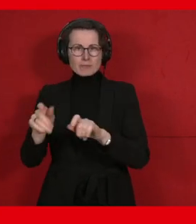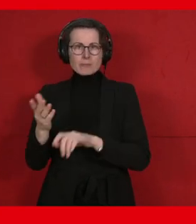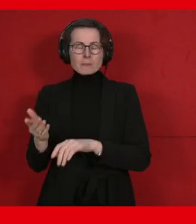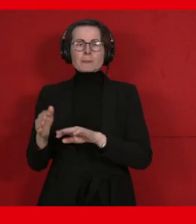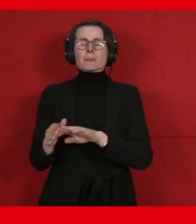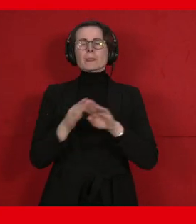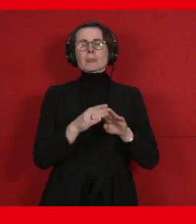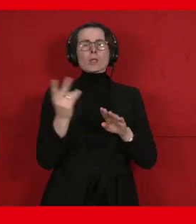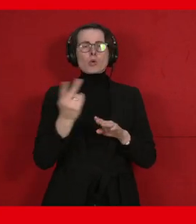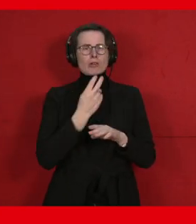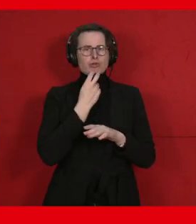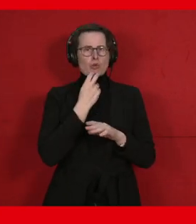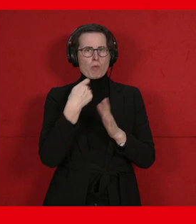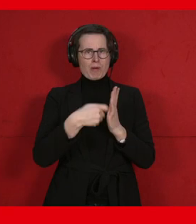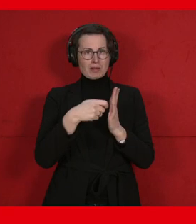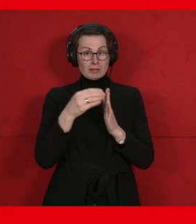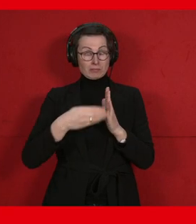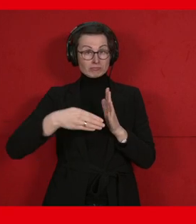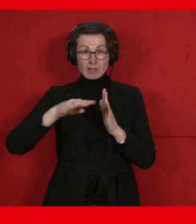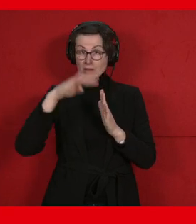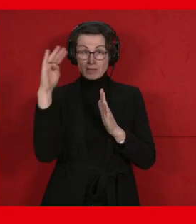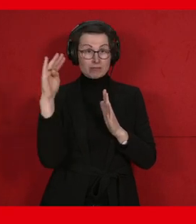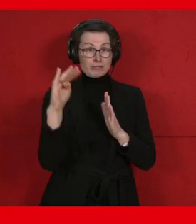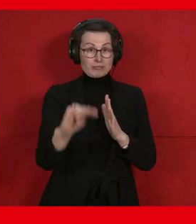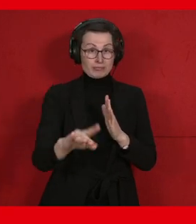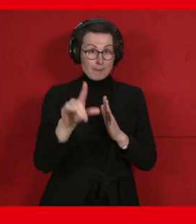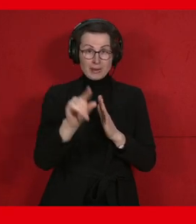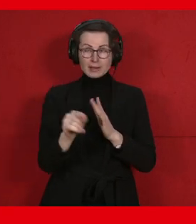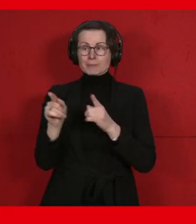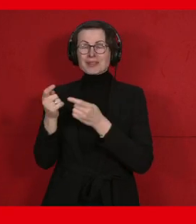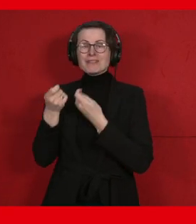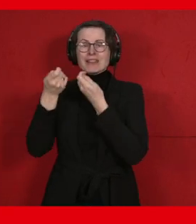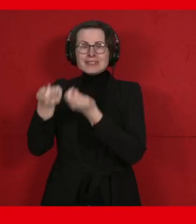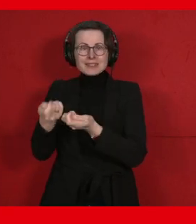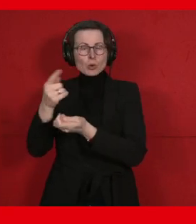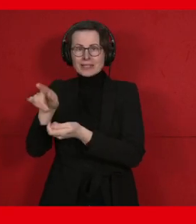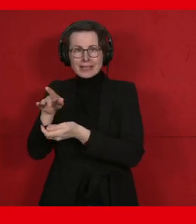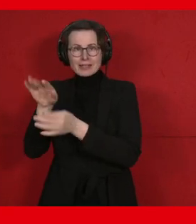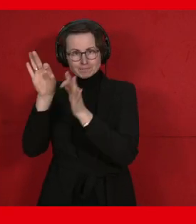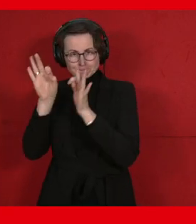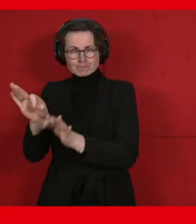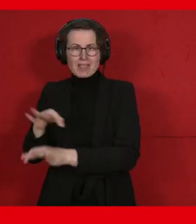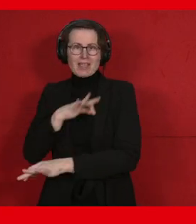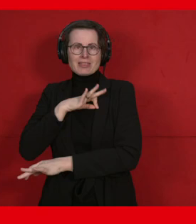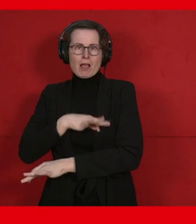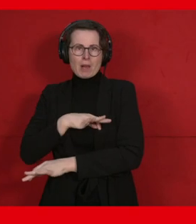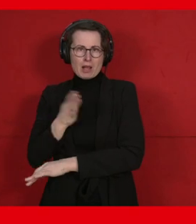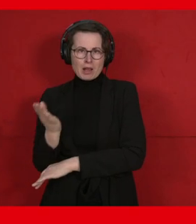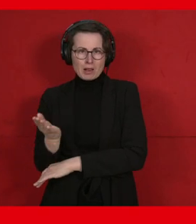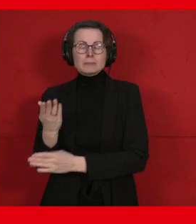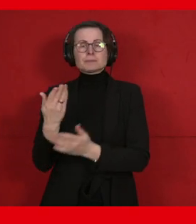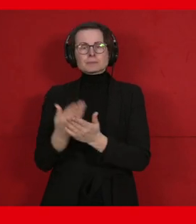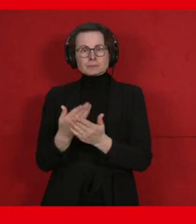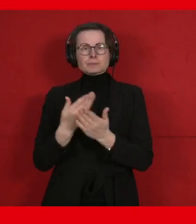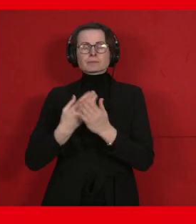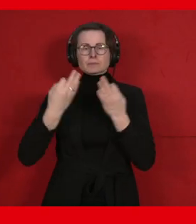mit der Verbilligung der Strompreise nicht klappt, dann sind diese Investitionen nicht rentabel. Und deshalb müssen wir klare